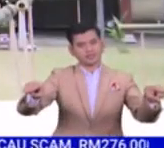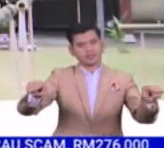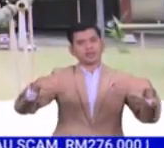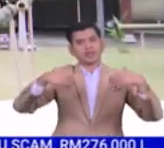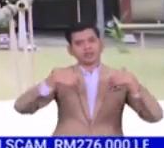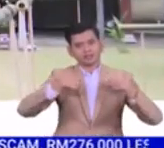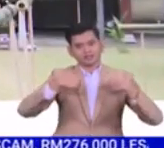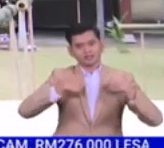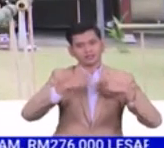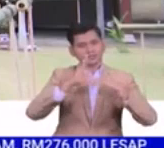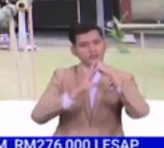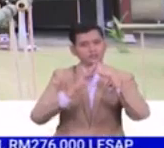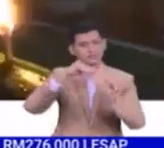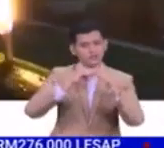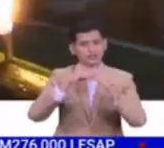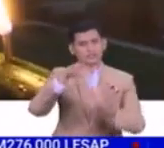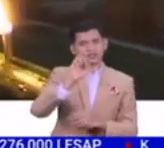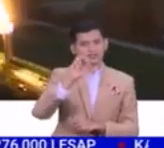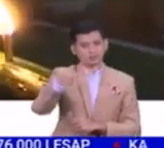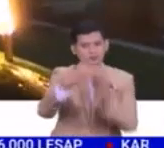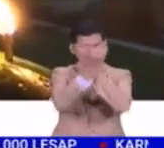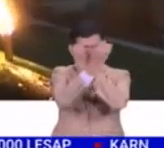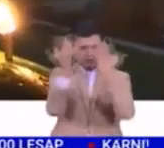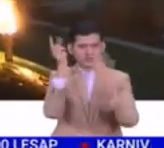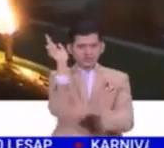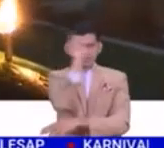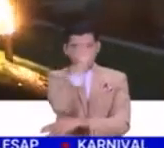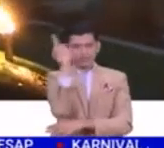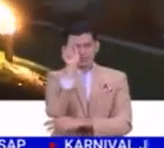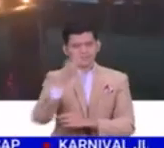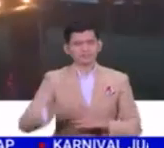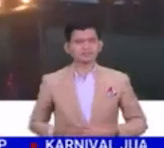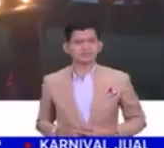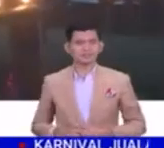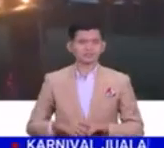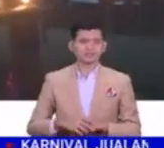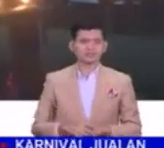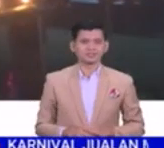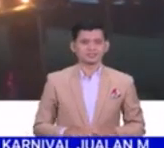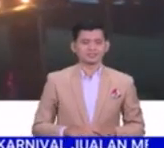dengan beberapa kelonggaran SOP yang diumumkan kerajaan.